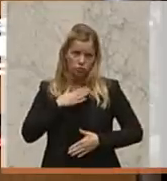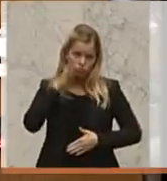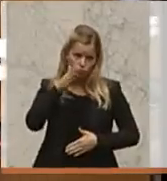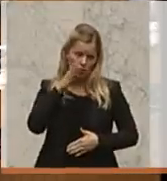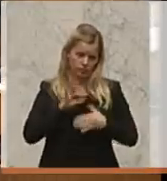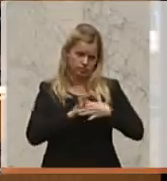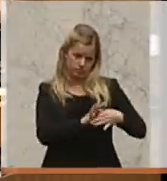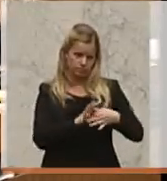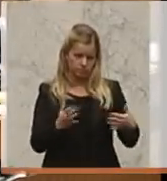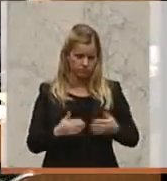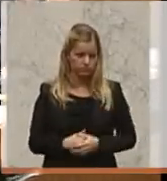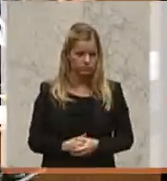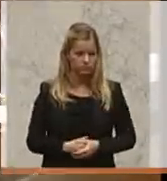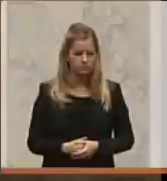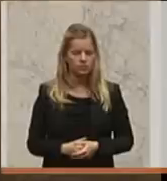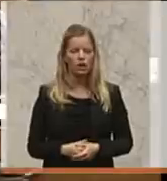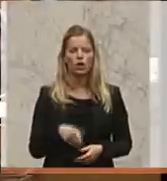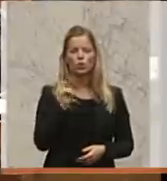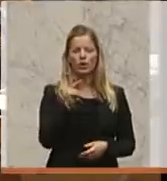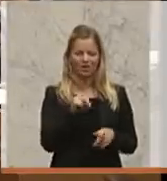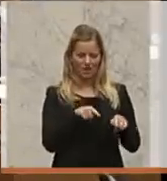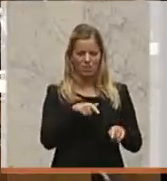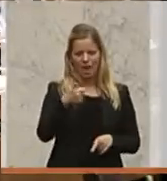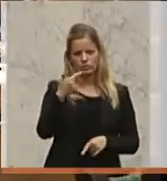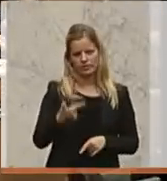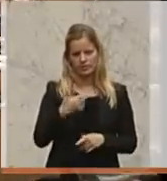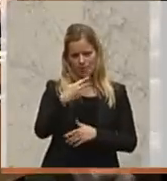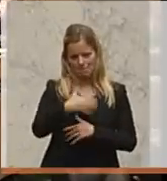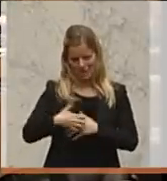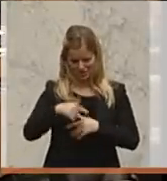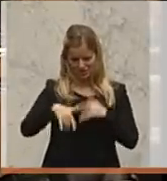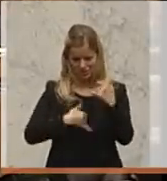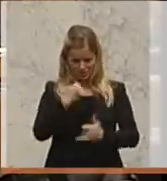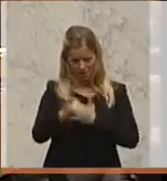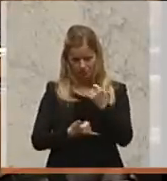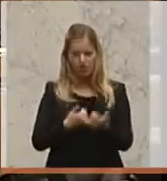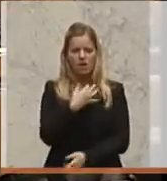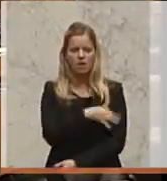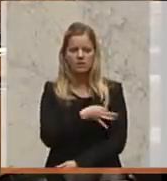im Kurier vom 21. März diesen Jahres. Kanzler Faymann will mit